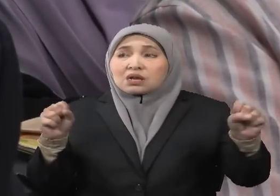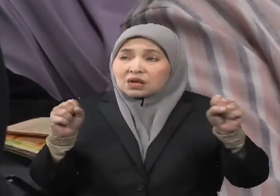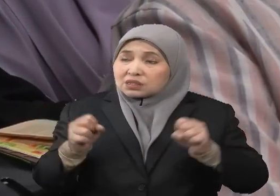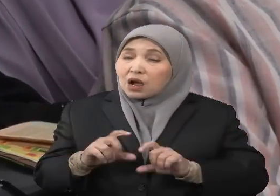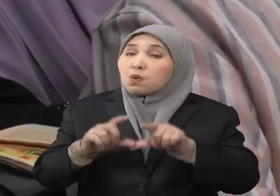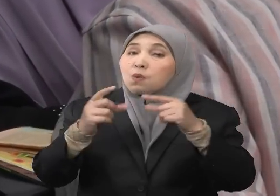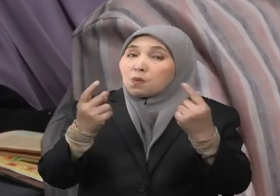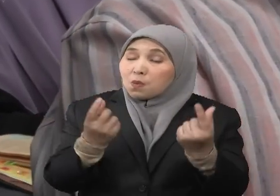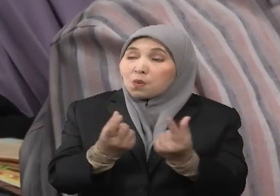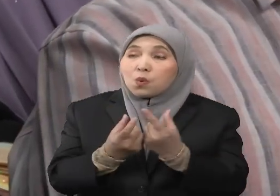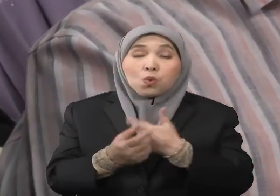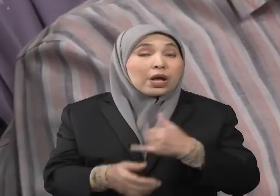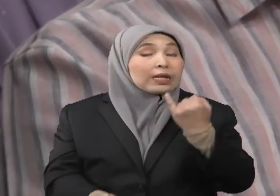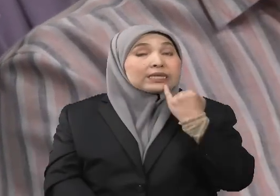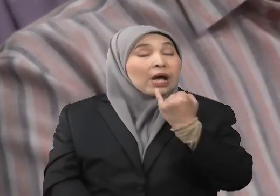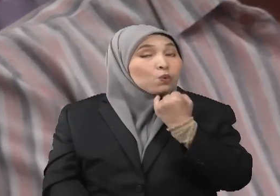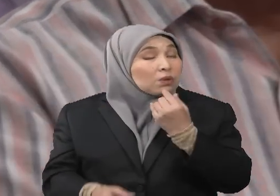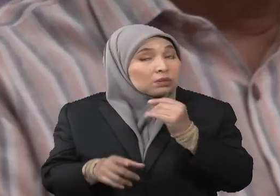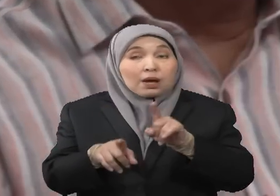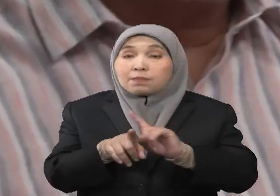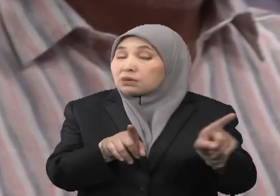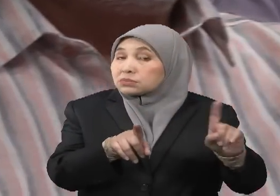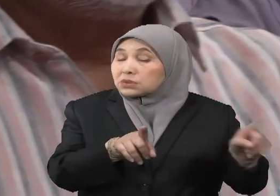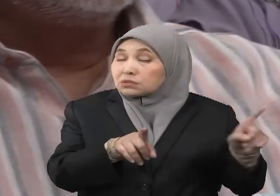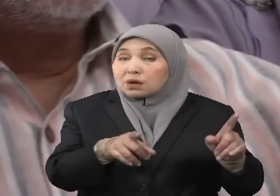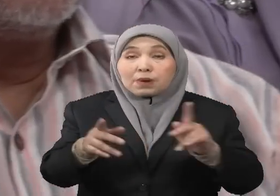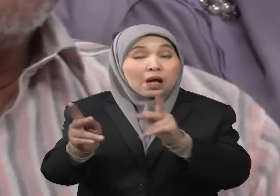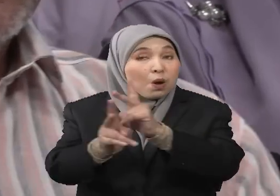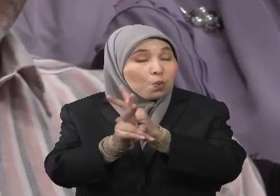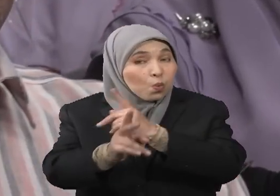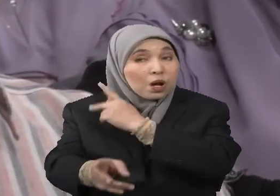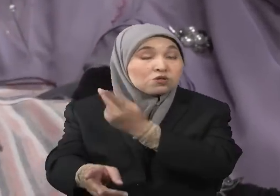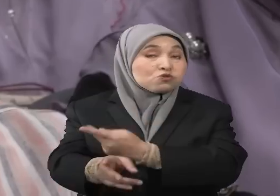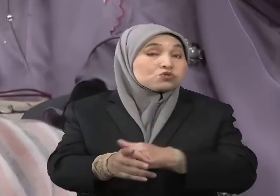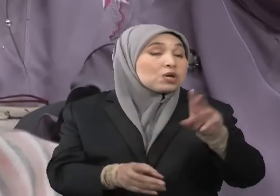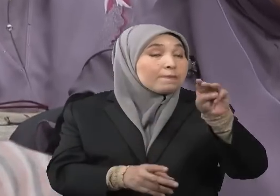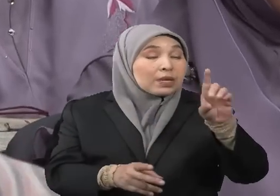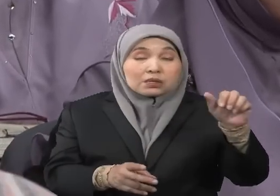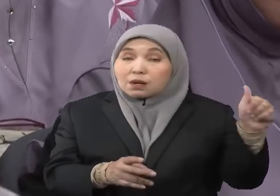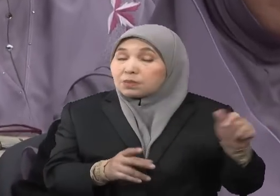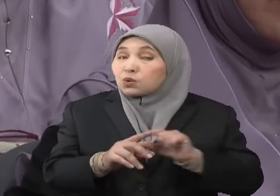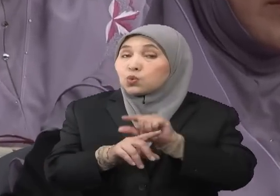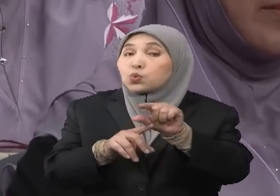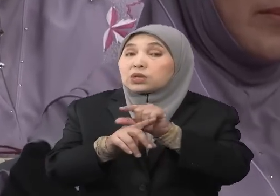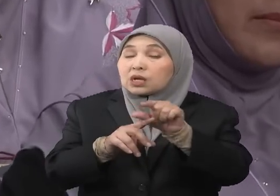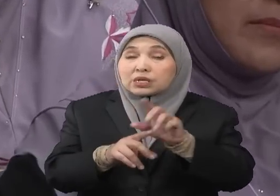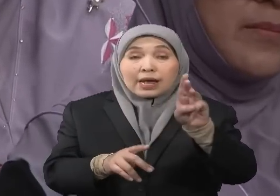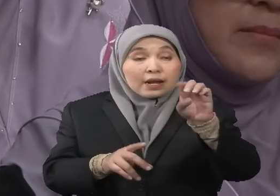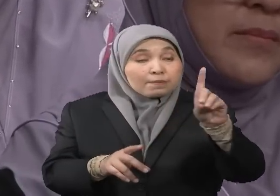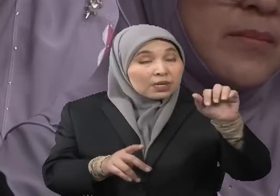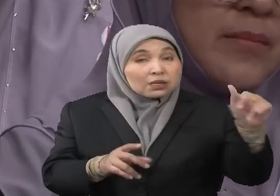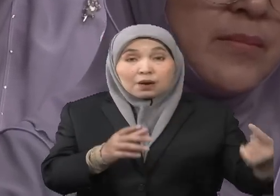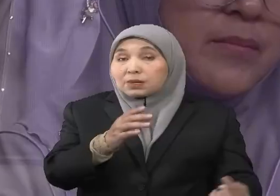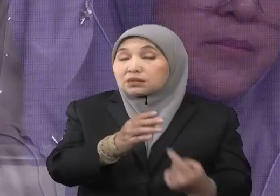golongan Yahudi dan sebagainya mereka menguasai media Jadi mereka gunakan media atau